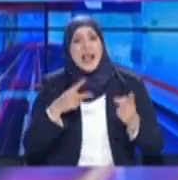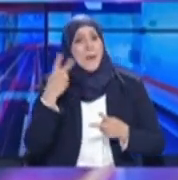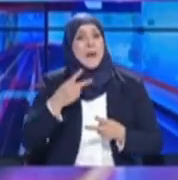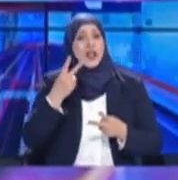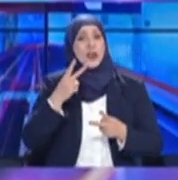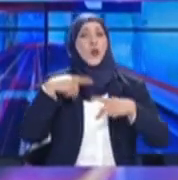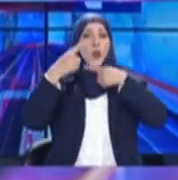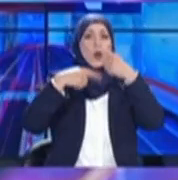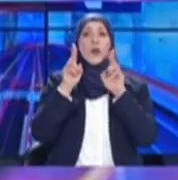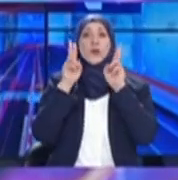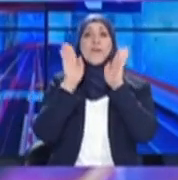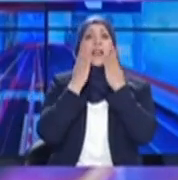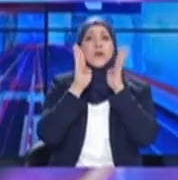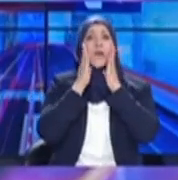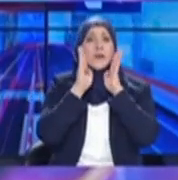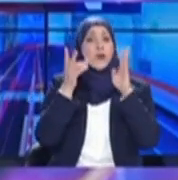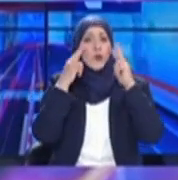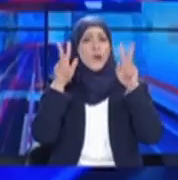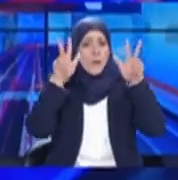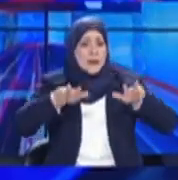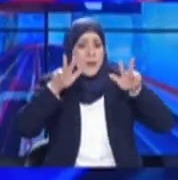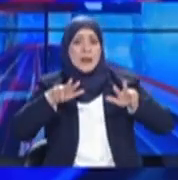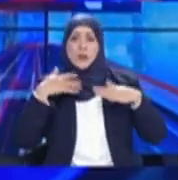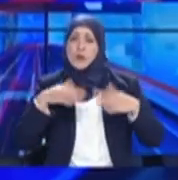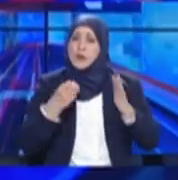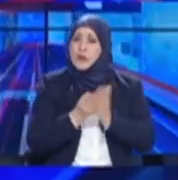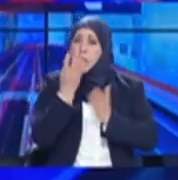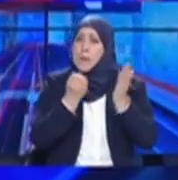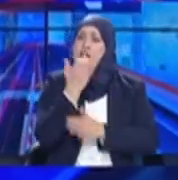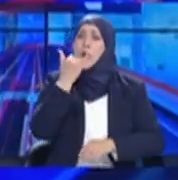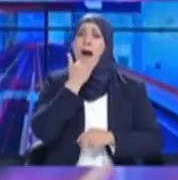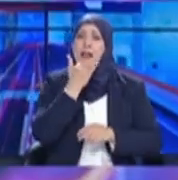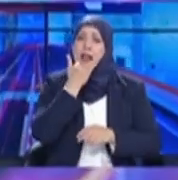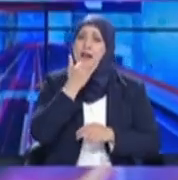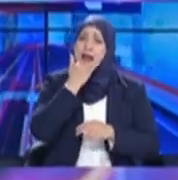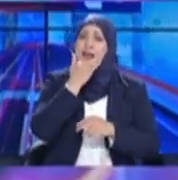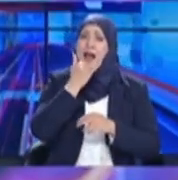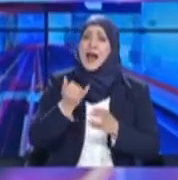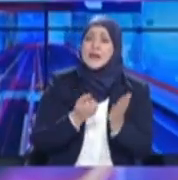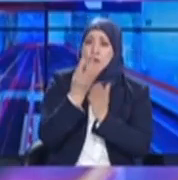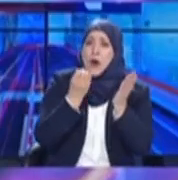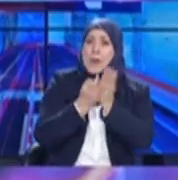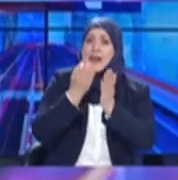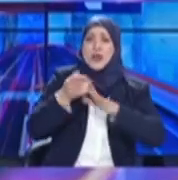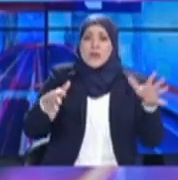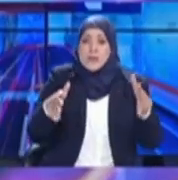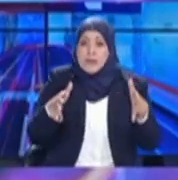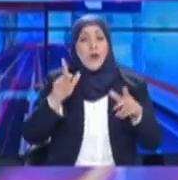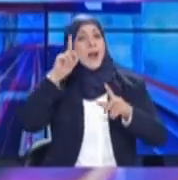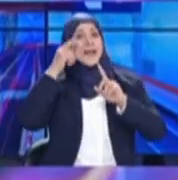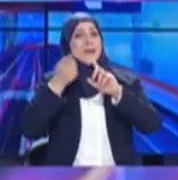صريحه مختلفه ولكن ايضا لازم نتعلم وانه نسمه الموسيقى متواصله مع الكلمه مع الصوره